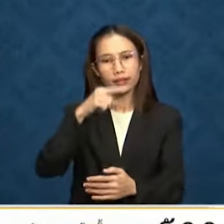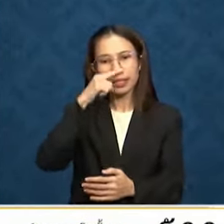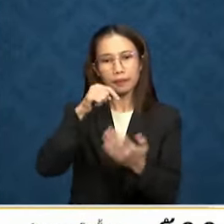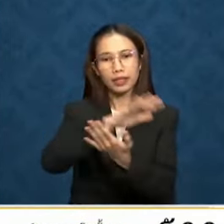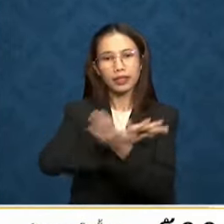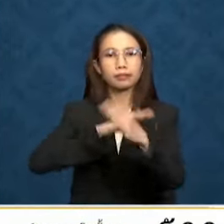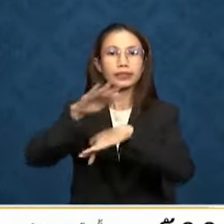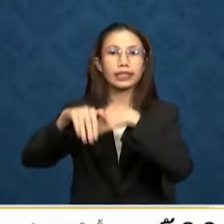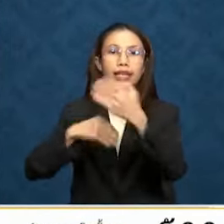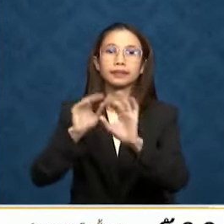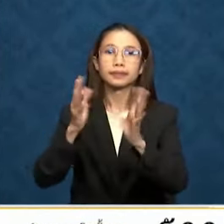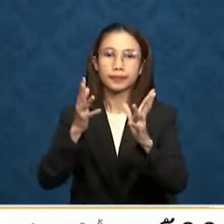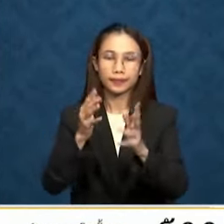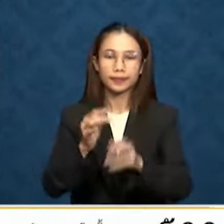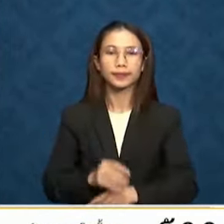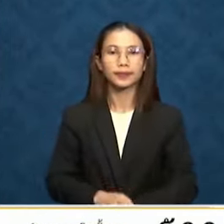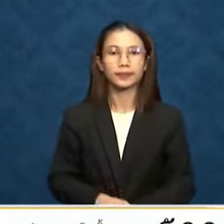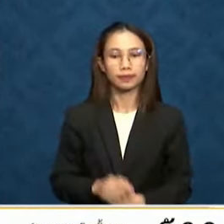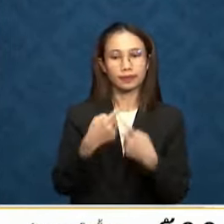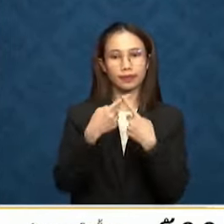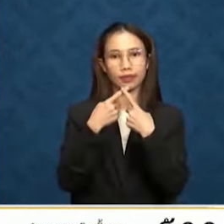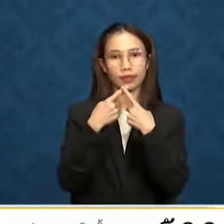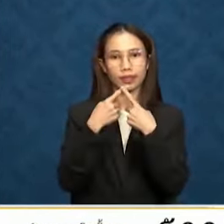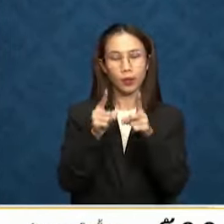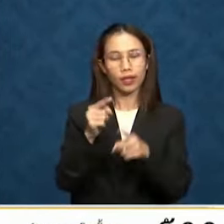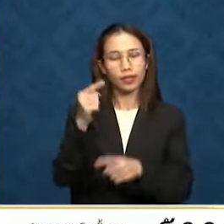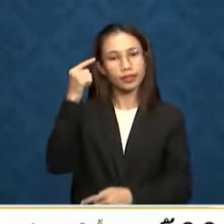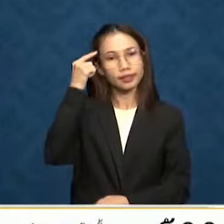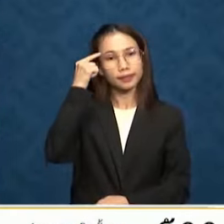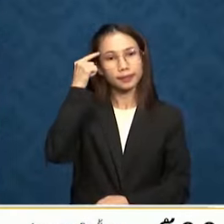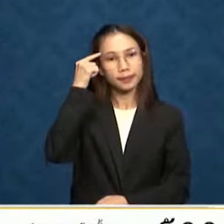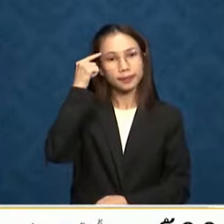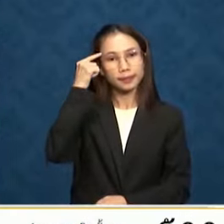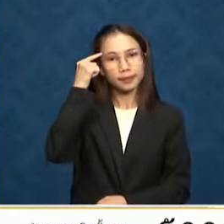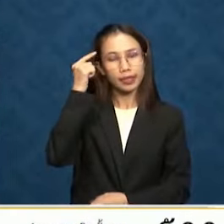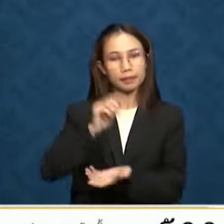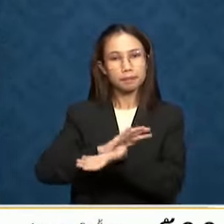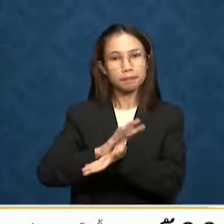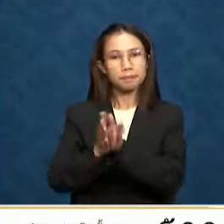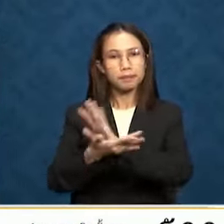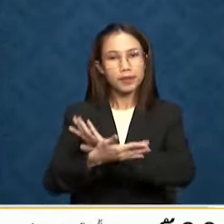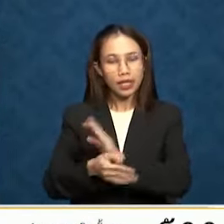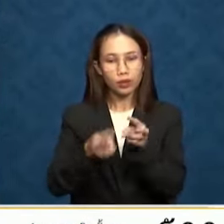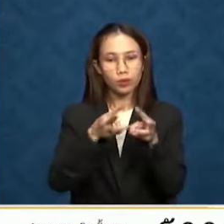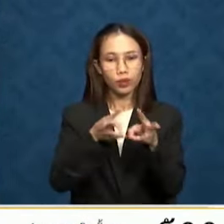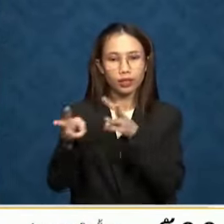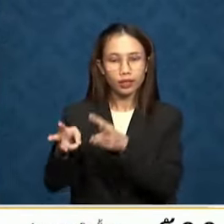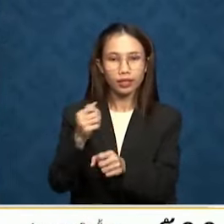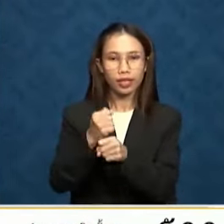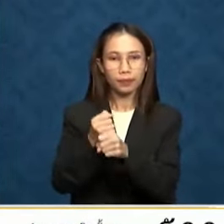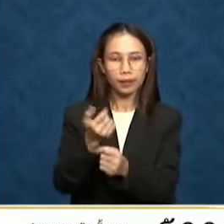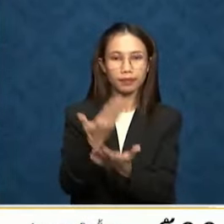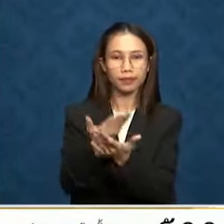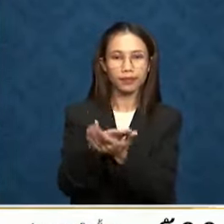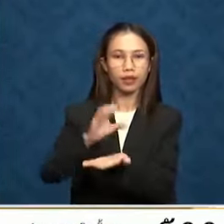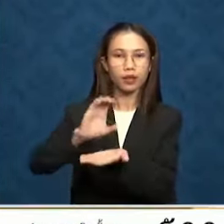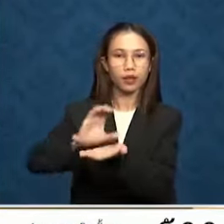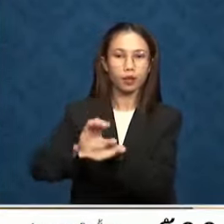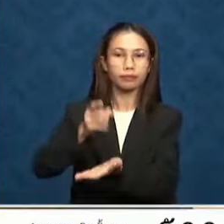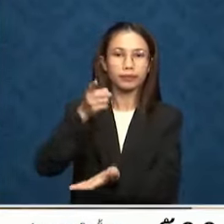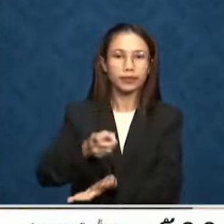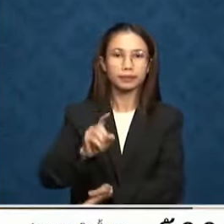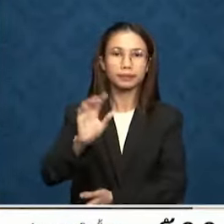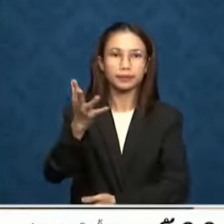ค่ะแต่มันก็ไม่ได้มีใครคิดที่จะมาปฏิรูปนะคะกระบวนการงบประมาณอย่างจริงจัง